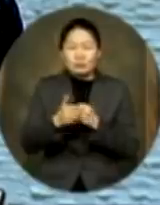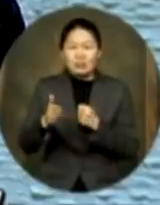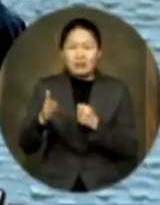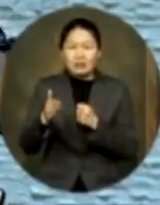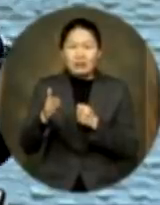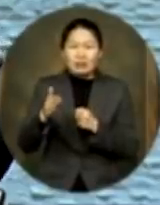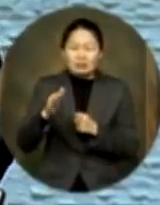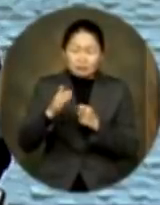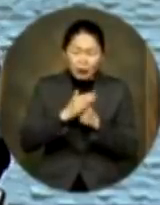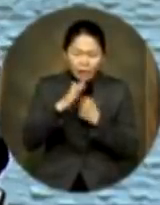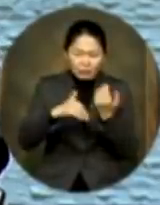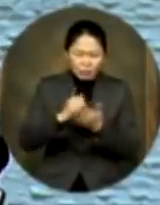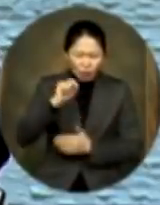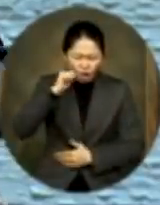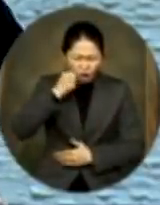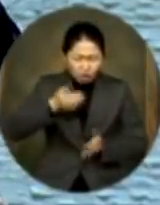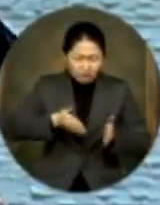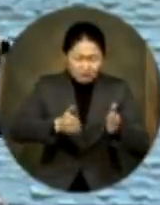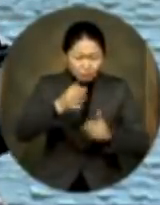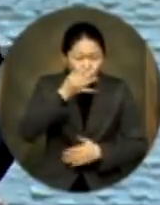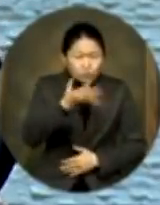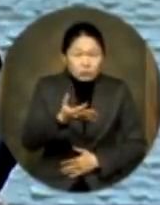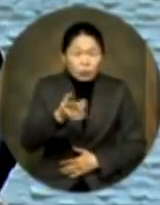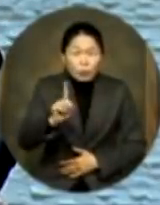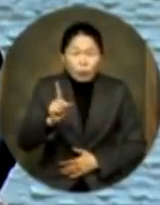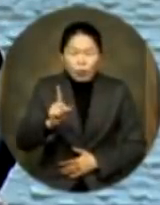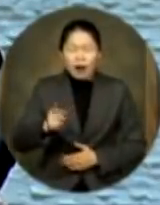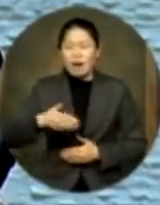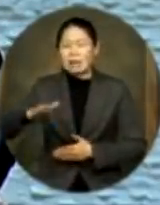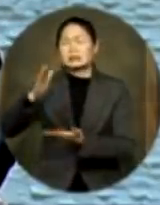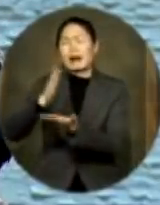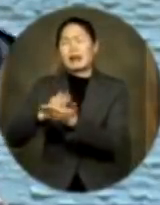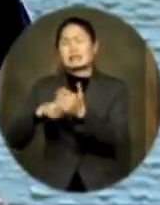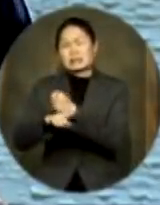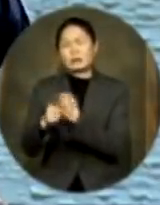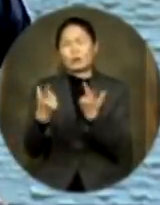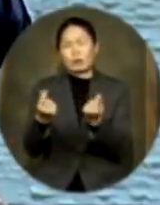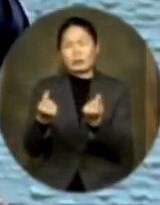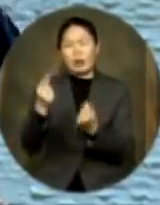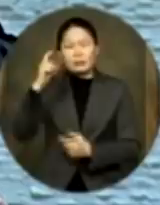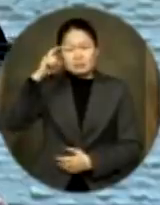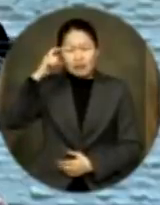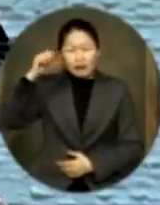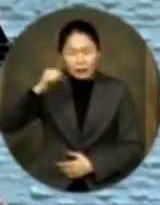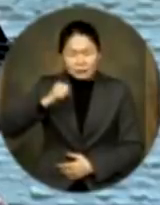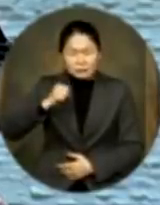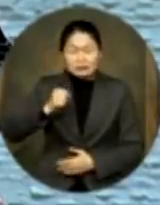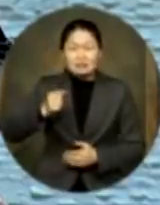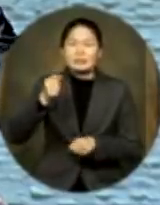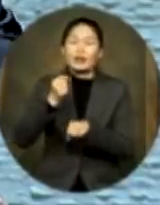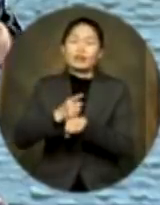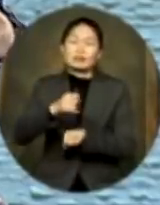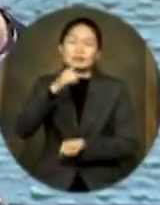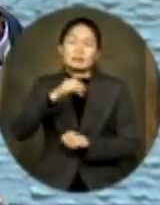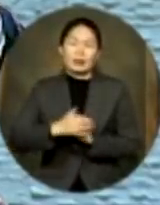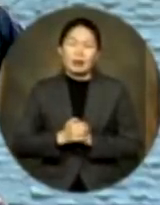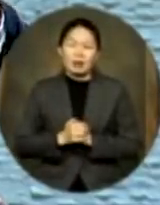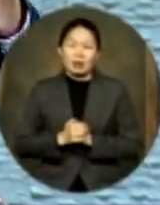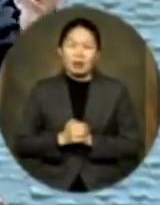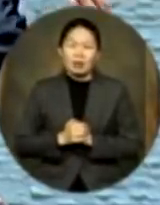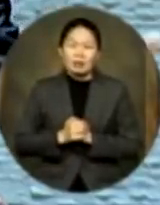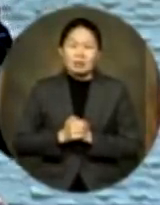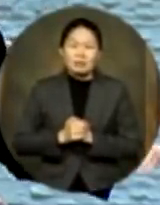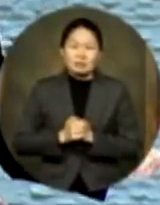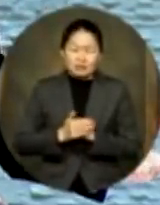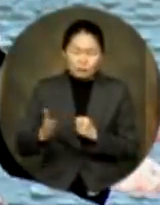일이 있을거라고 보여줬다는 마른 가지 말라는 뜻이지 뭐 이렇게 생각하는 경향이 있어요 그래서 이 사도바울